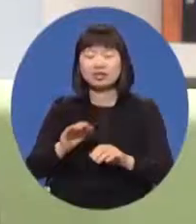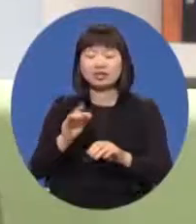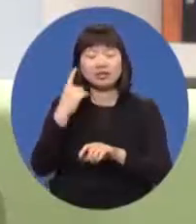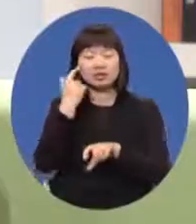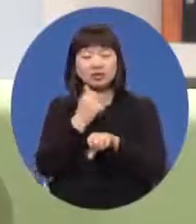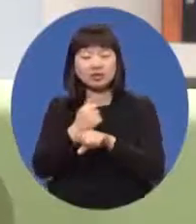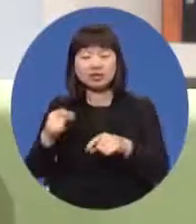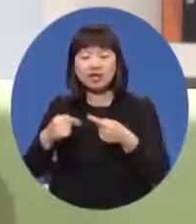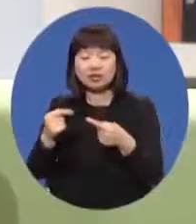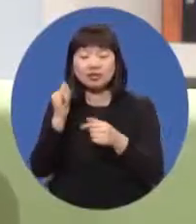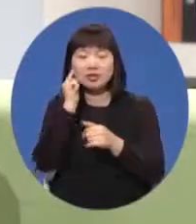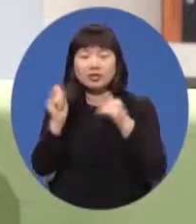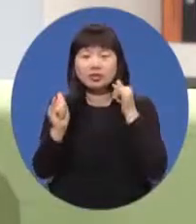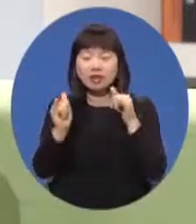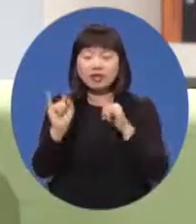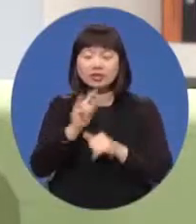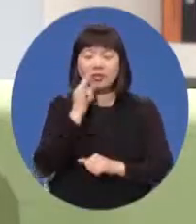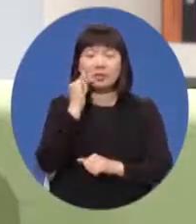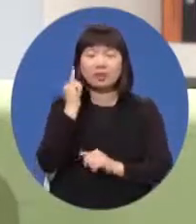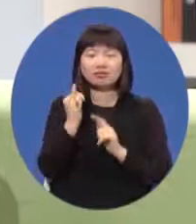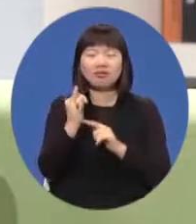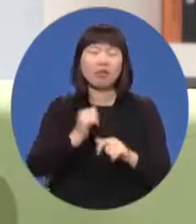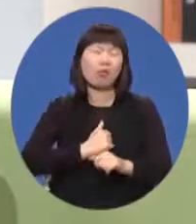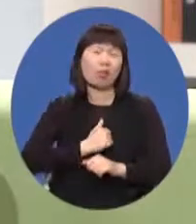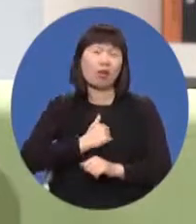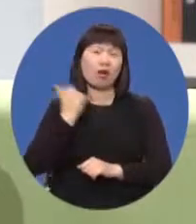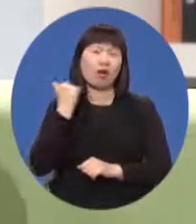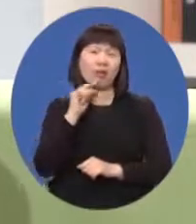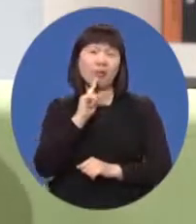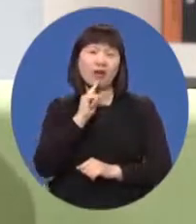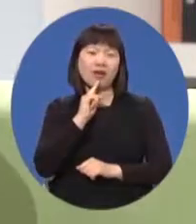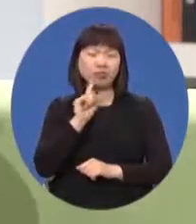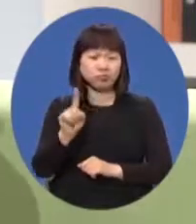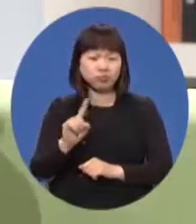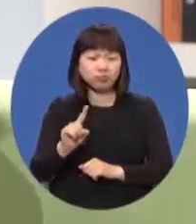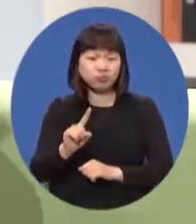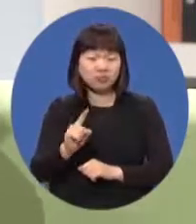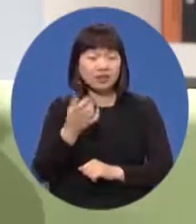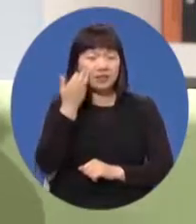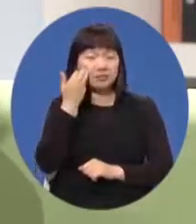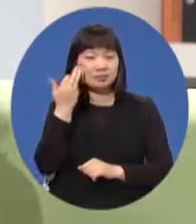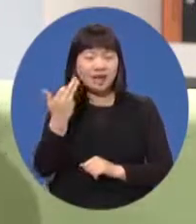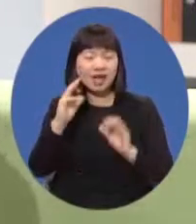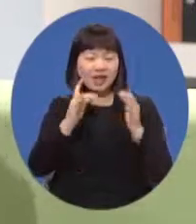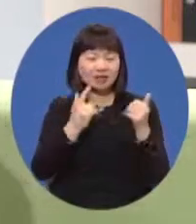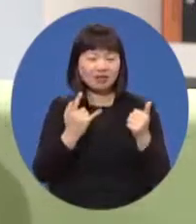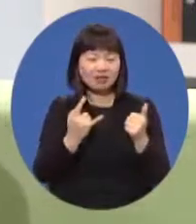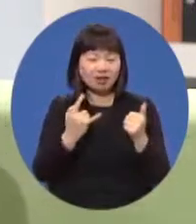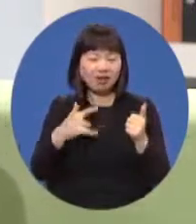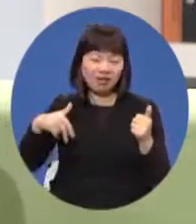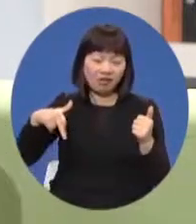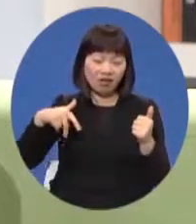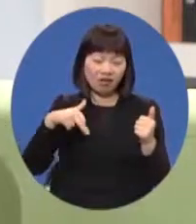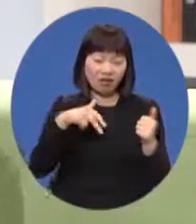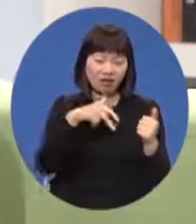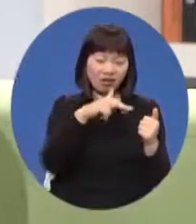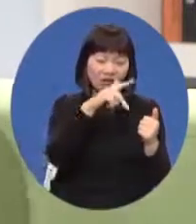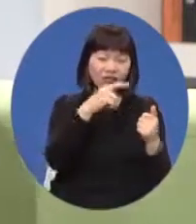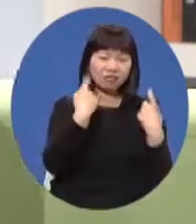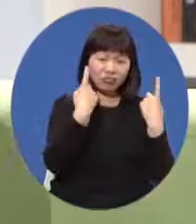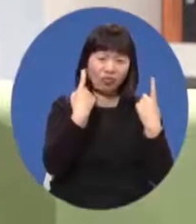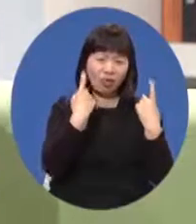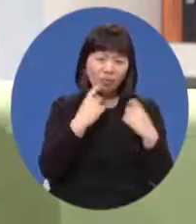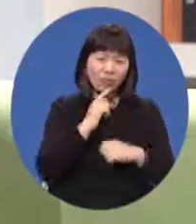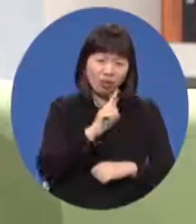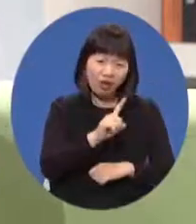참여하라고 전화드려 보면 막 네. 어떤 어머니들은 막 화를 내시는 거예요. 무슨 28개월짜리들한테 종단을 시키냐. 국토대장정 뭐 이런.